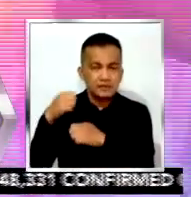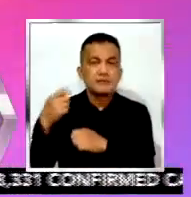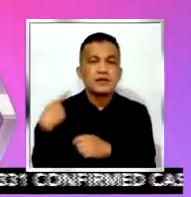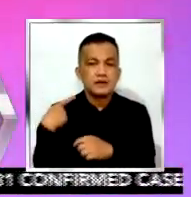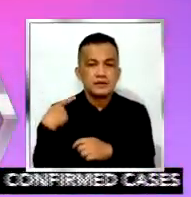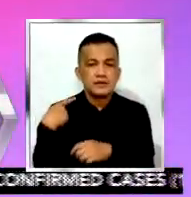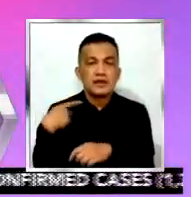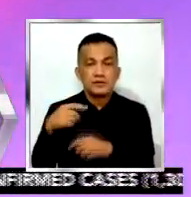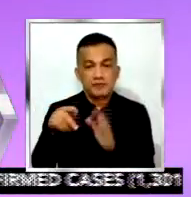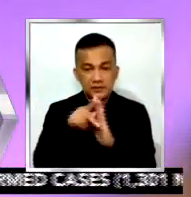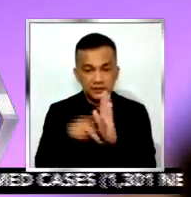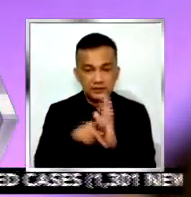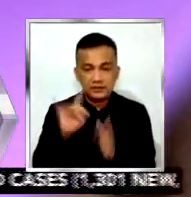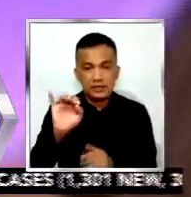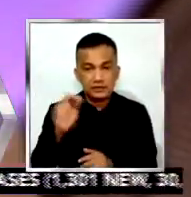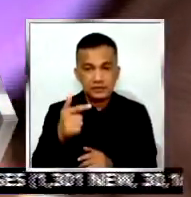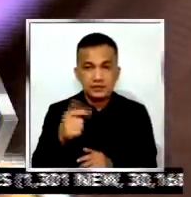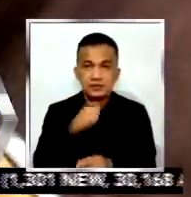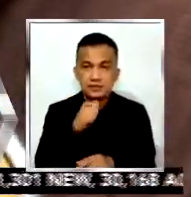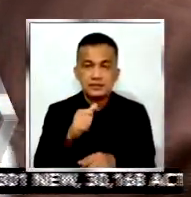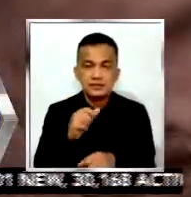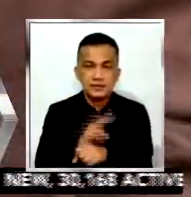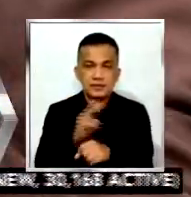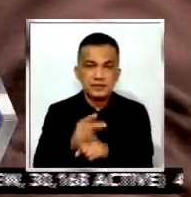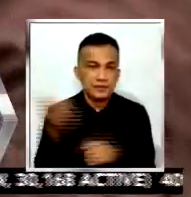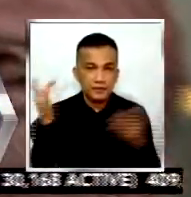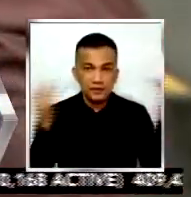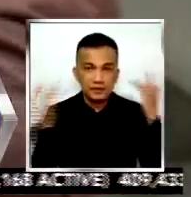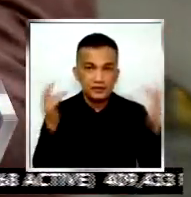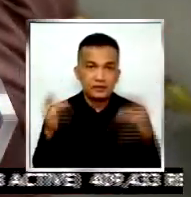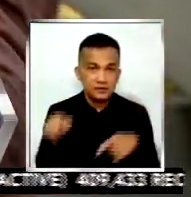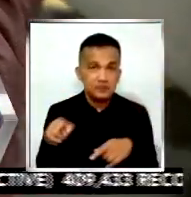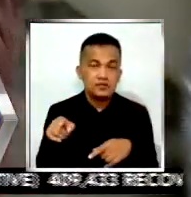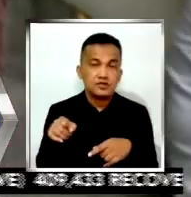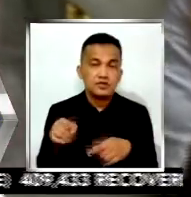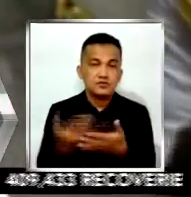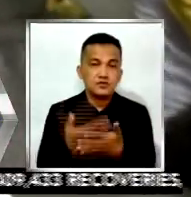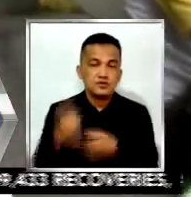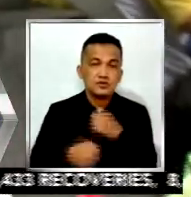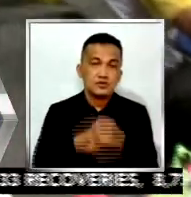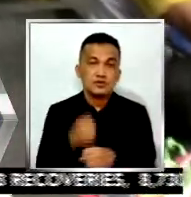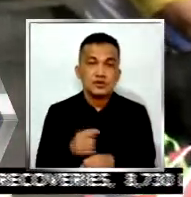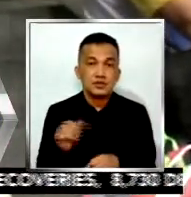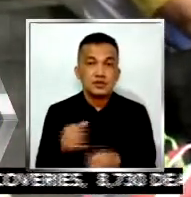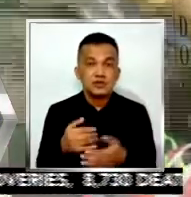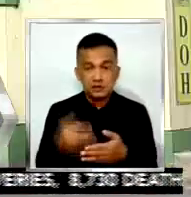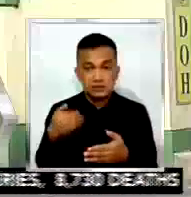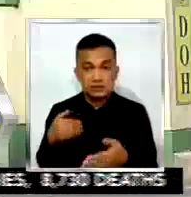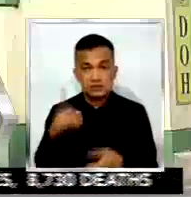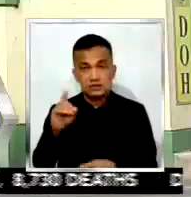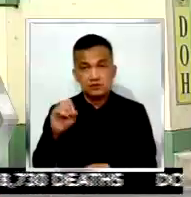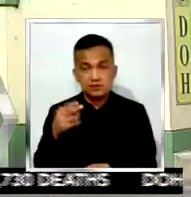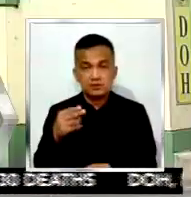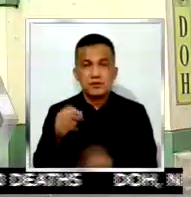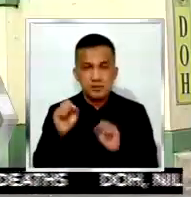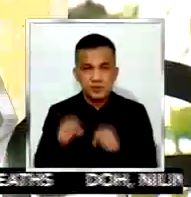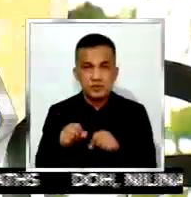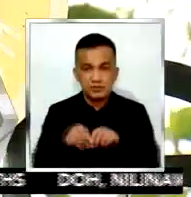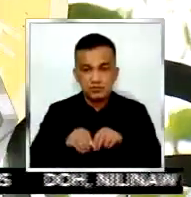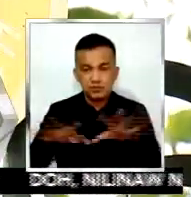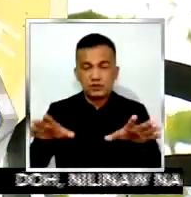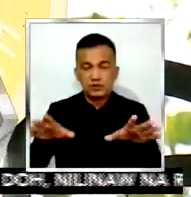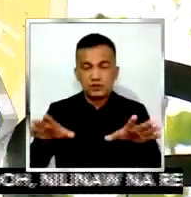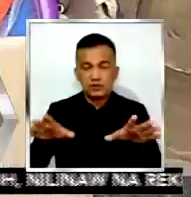hindi na magamit ang mga paingay sa New Year. Una nang sinabi ng DOH na maaring pagmula ng pagkalat ng virus sa hangin